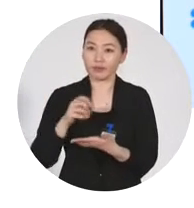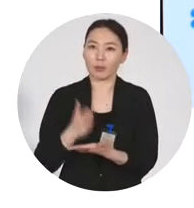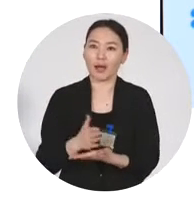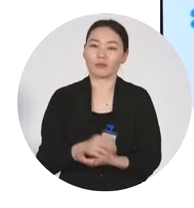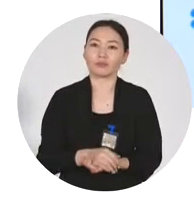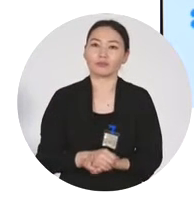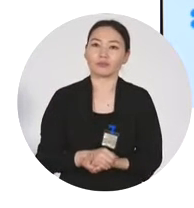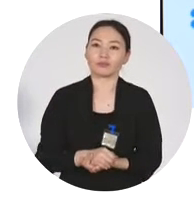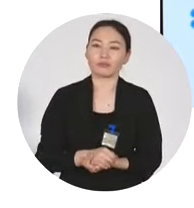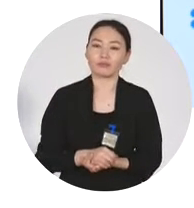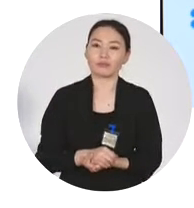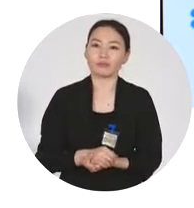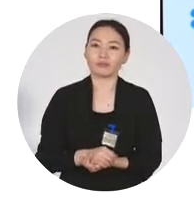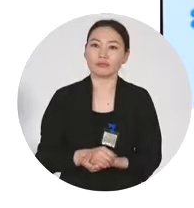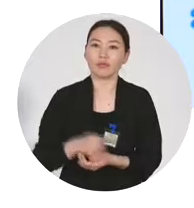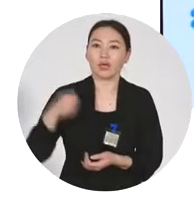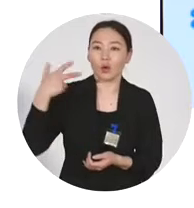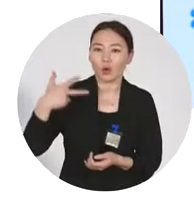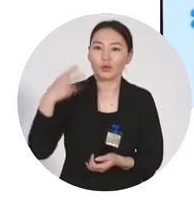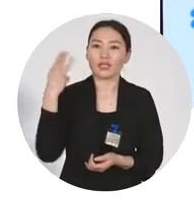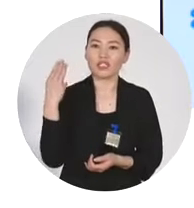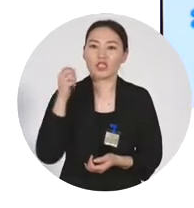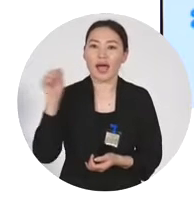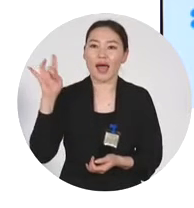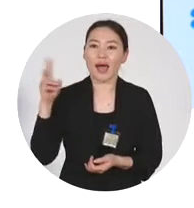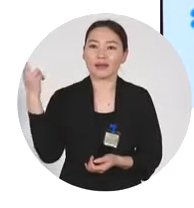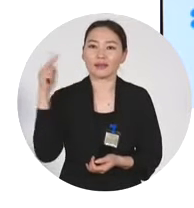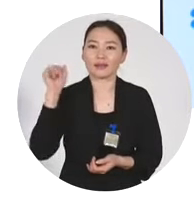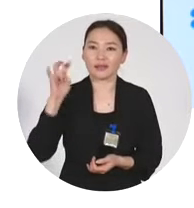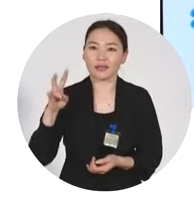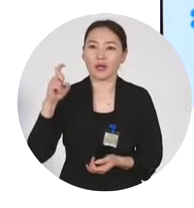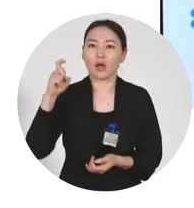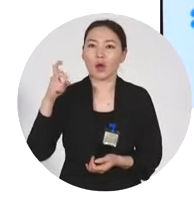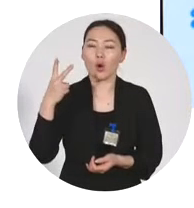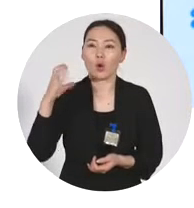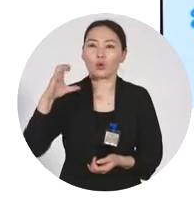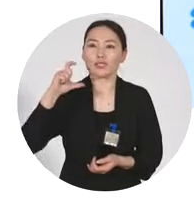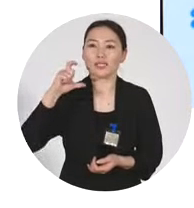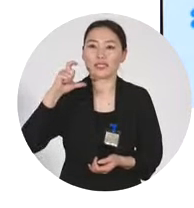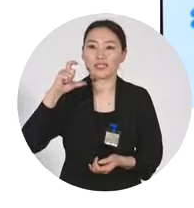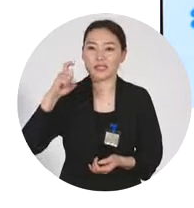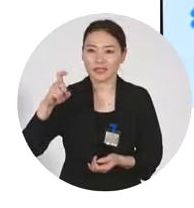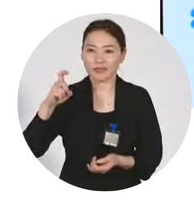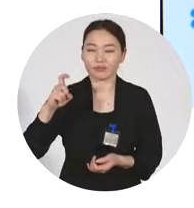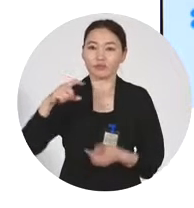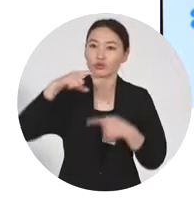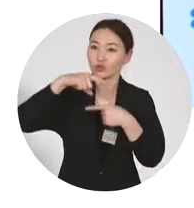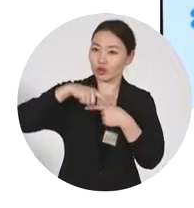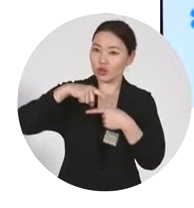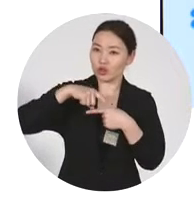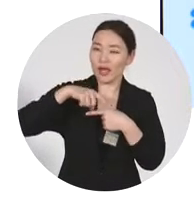дүрв. За энэ нөхцөлийг үндэсний бичгээр эр үгэнд гачи, эм үгэнд гэчи гэж бичдэг